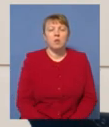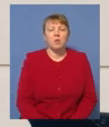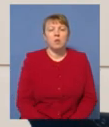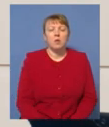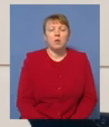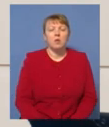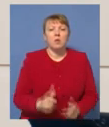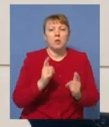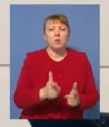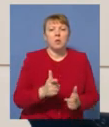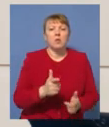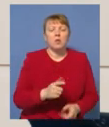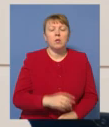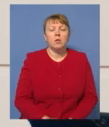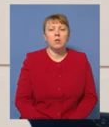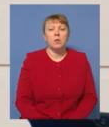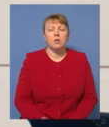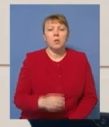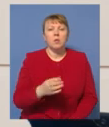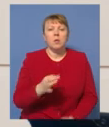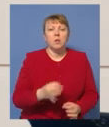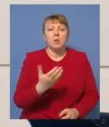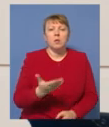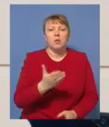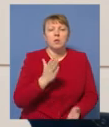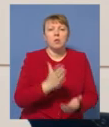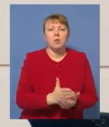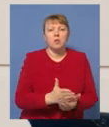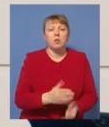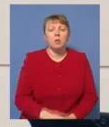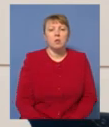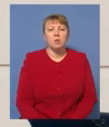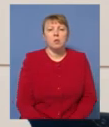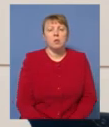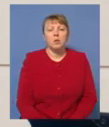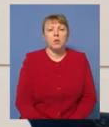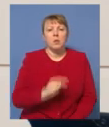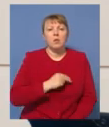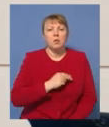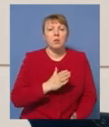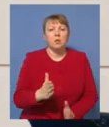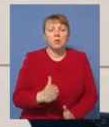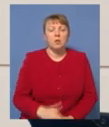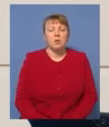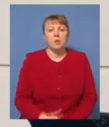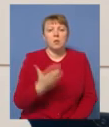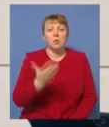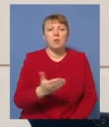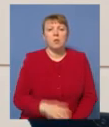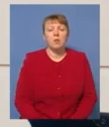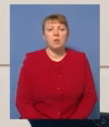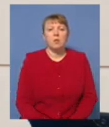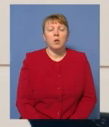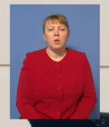предварительное согласование тоже имеется. Следователь предварительно направляет, мы ему в рабочем порядке указываем,